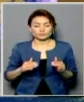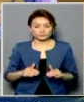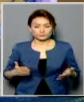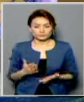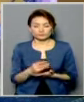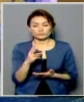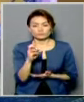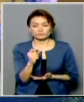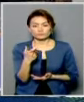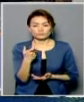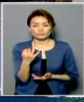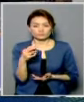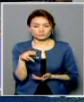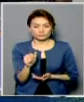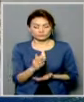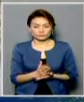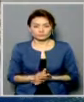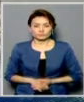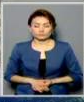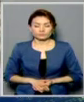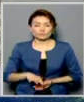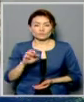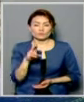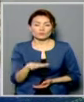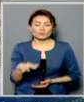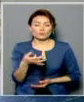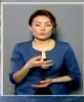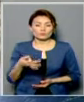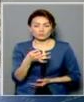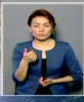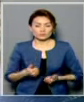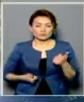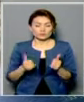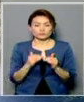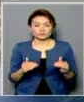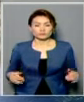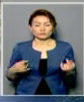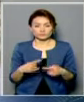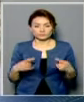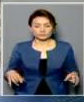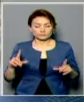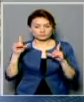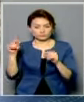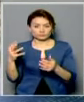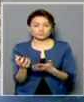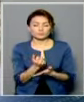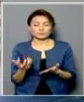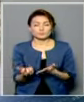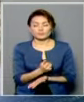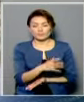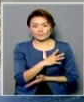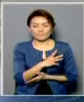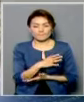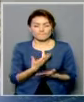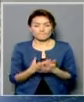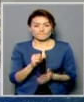оқушысы Шахида Амангелді бар. Облыстық және республикалық кезеңдерге көптеген шәкірттеріміз орын алып іріктеліп жатыр. Енді соның ішінде айта